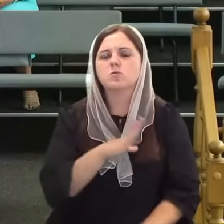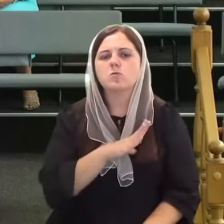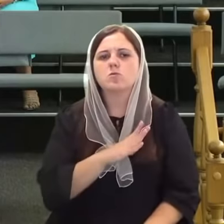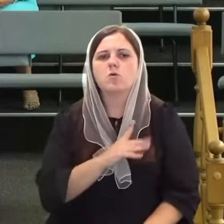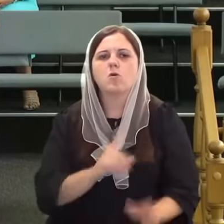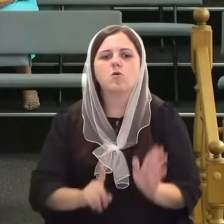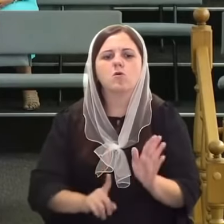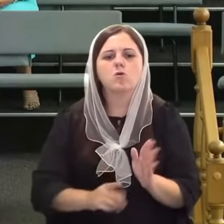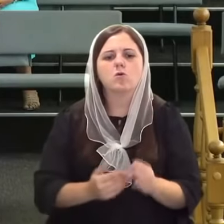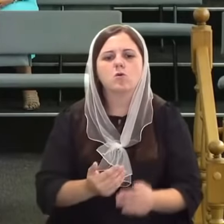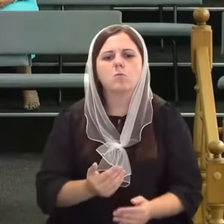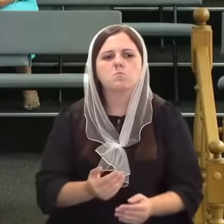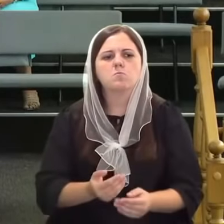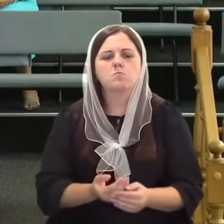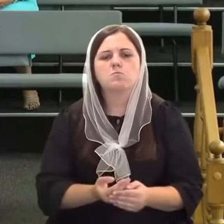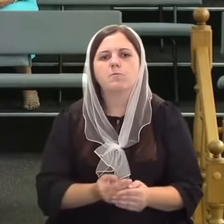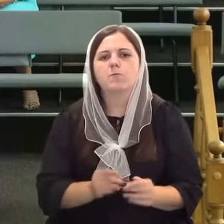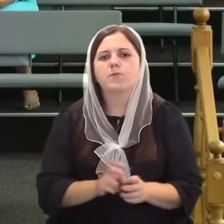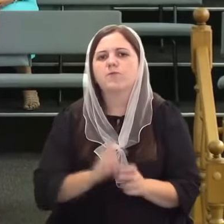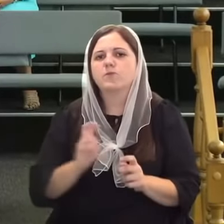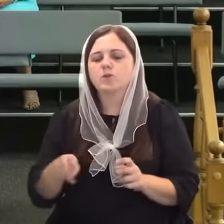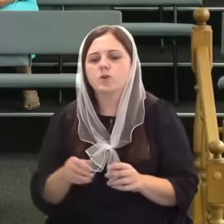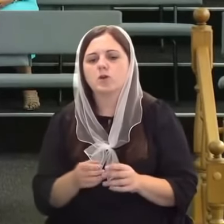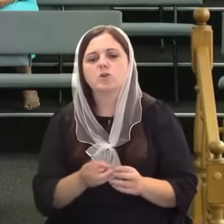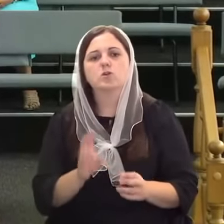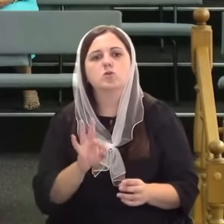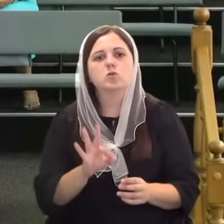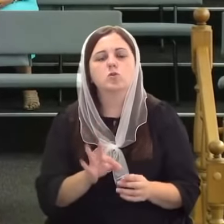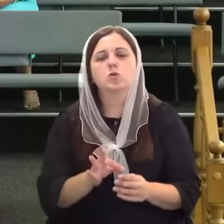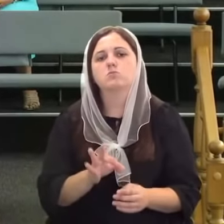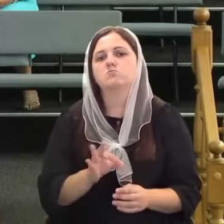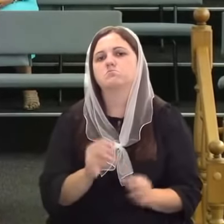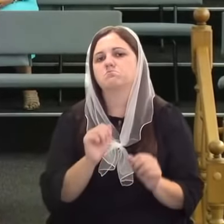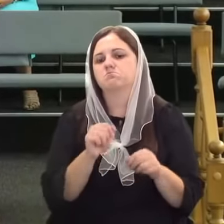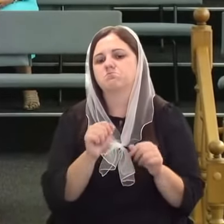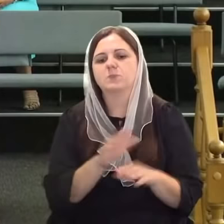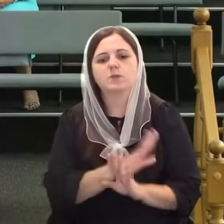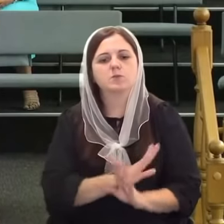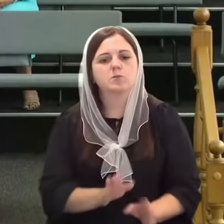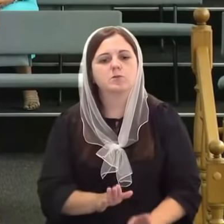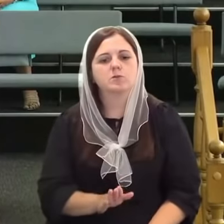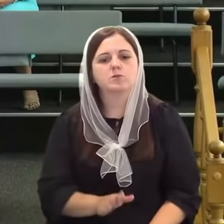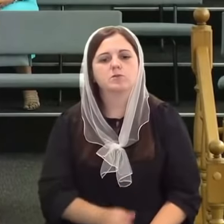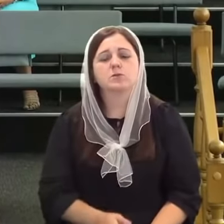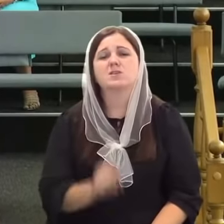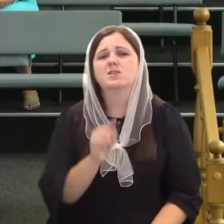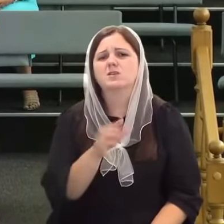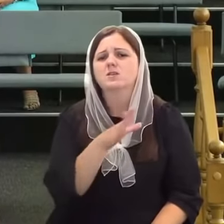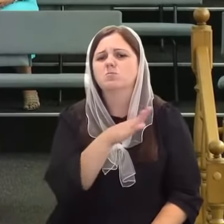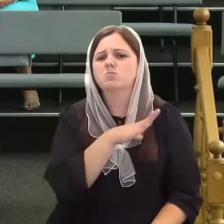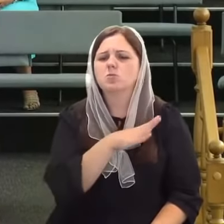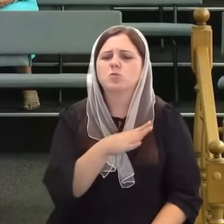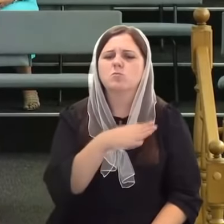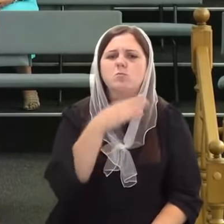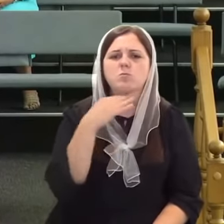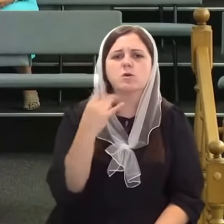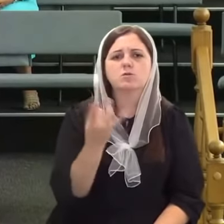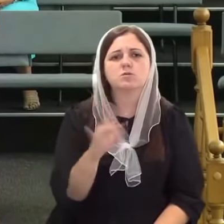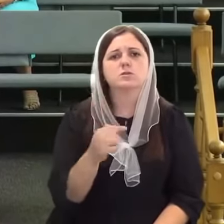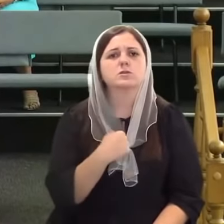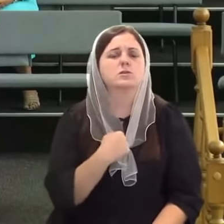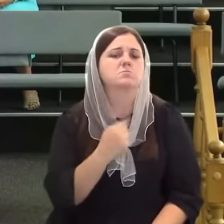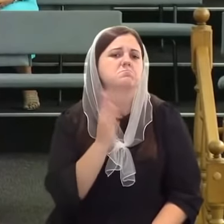пытались прыгать по кровати, по которой не могли запрыгнуть. И так было не раз. Я не буду